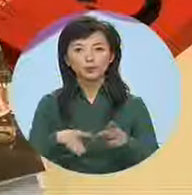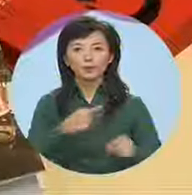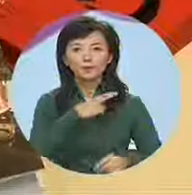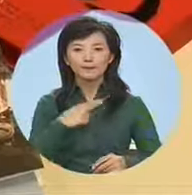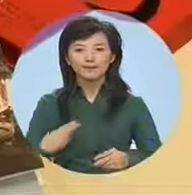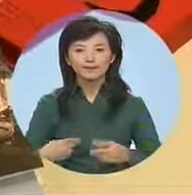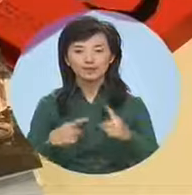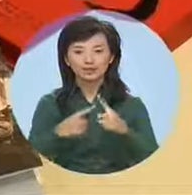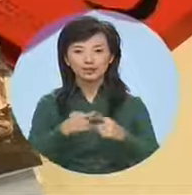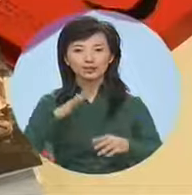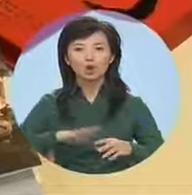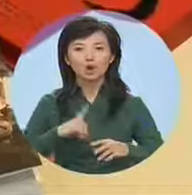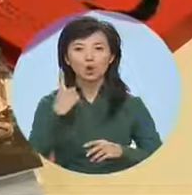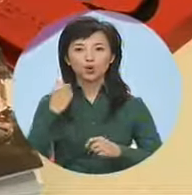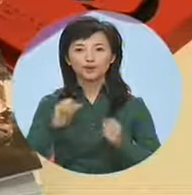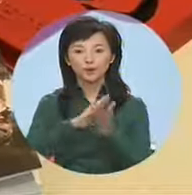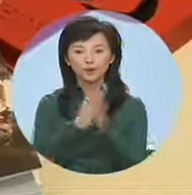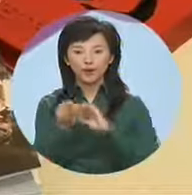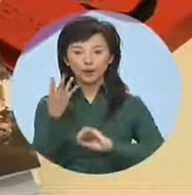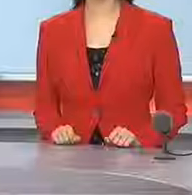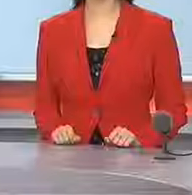60年来生活及心灵的变化